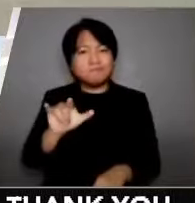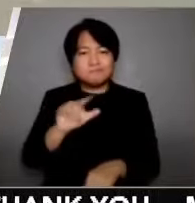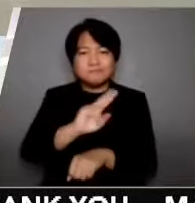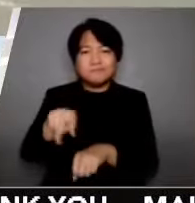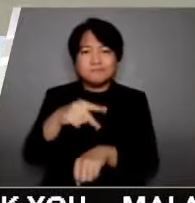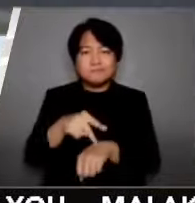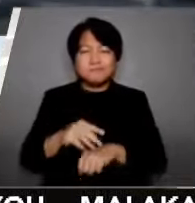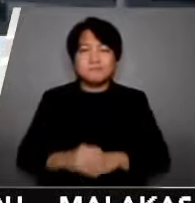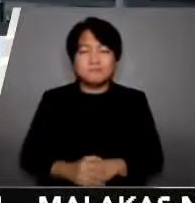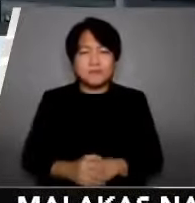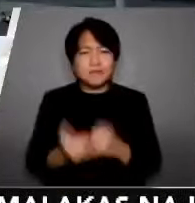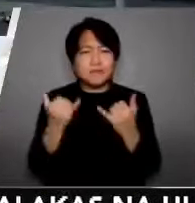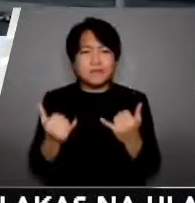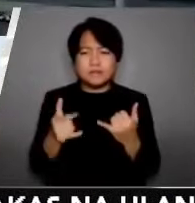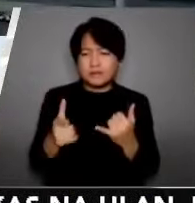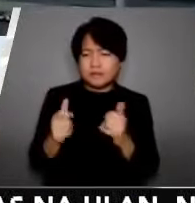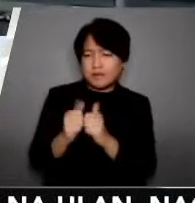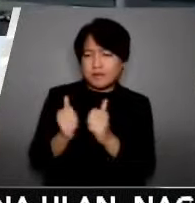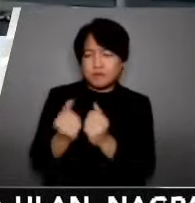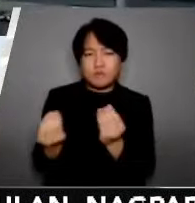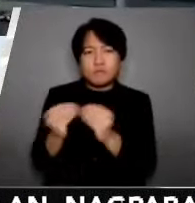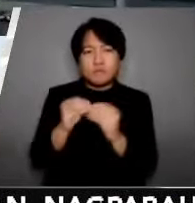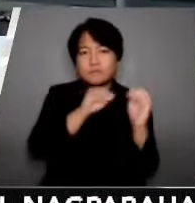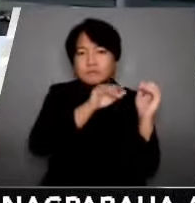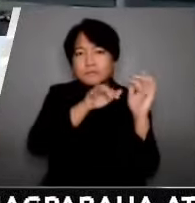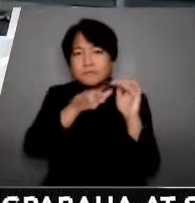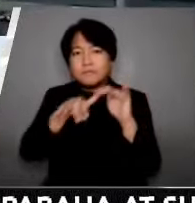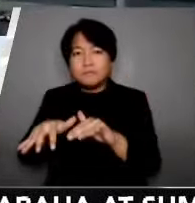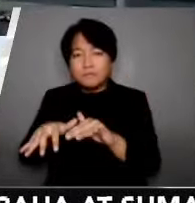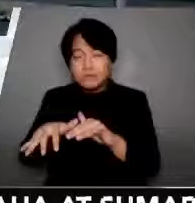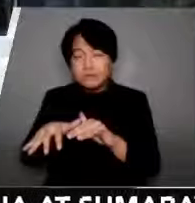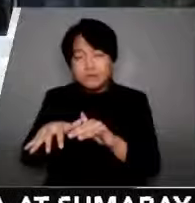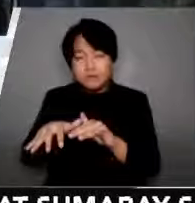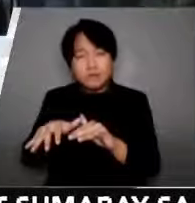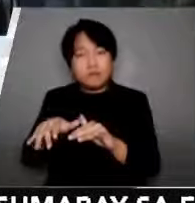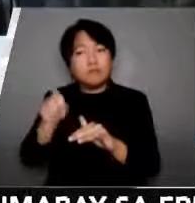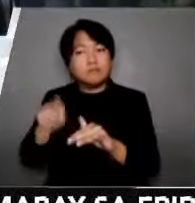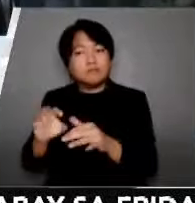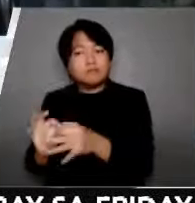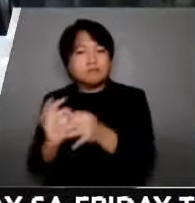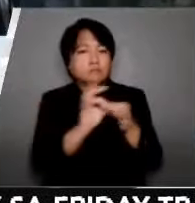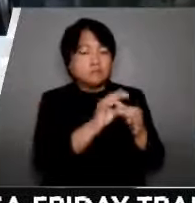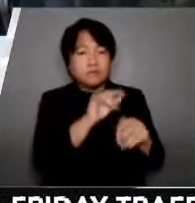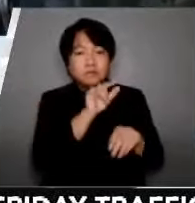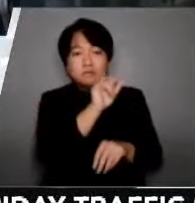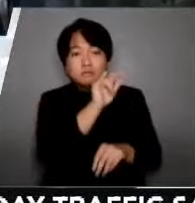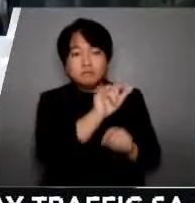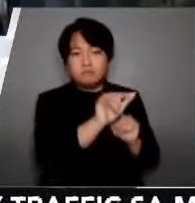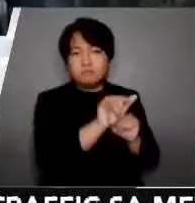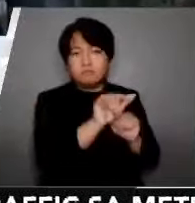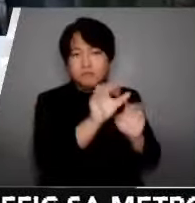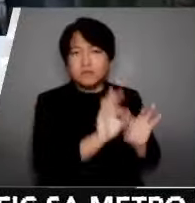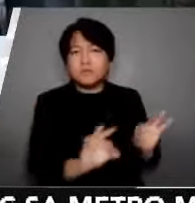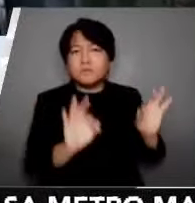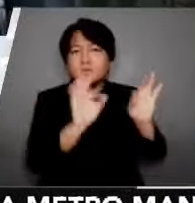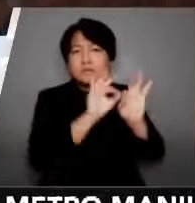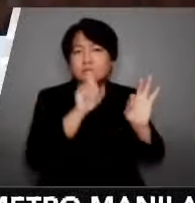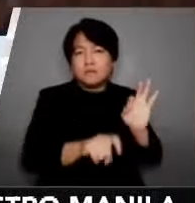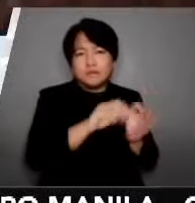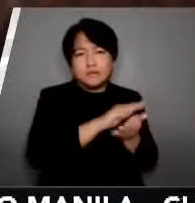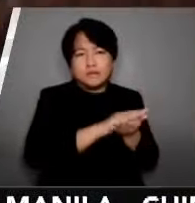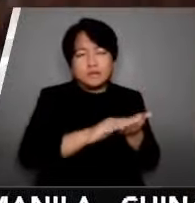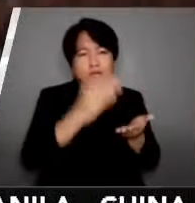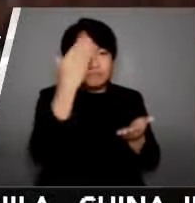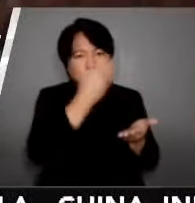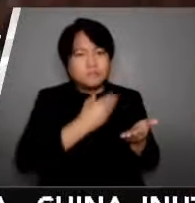pa ang Turismo kailangan ayusin ang ating airport infrastructure ayon sa British chamber of commerce of the philippines your